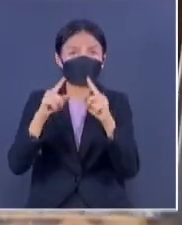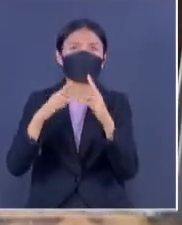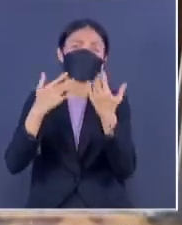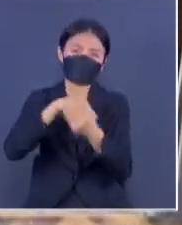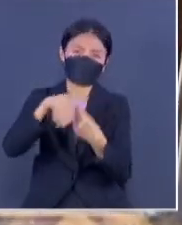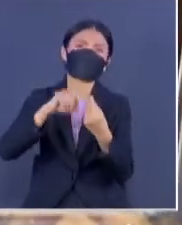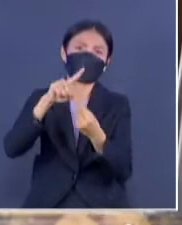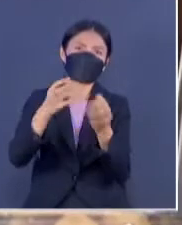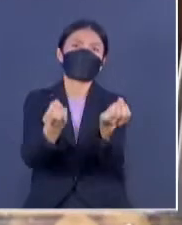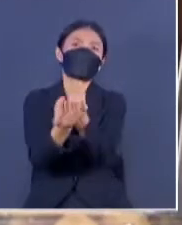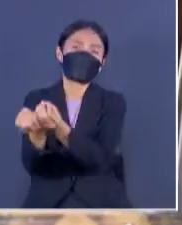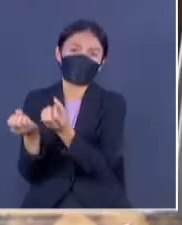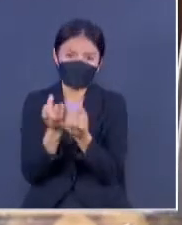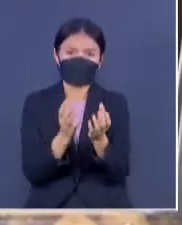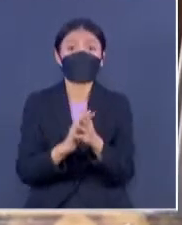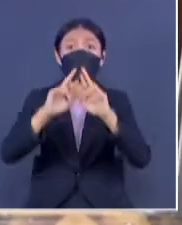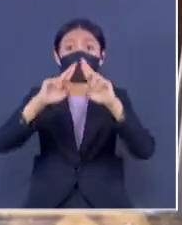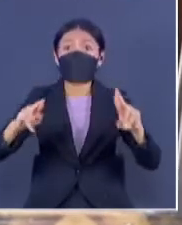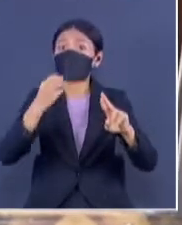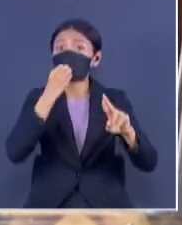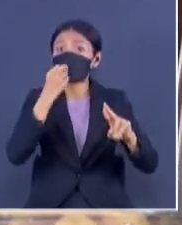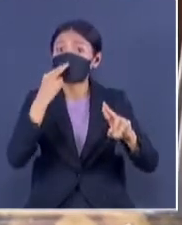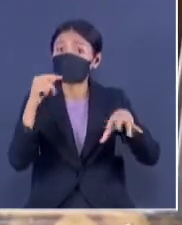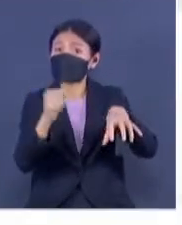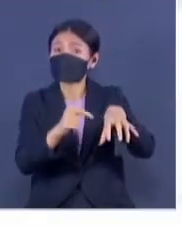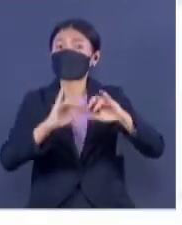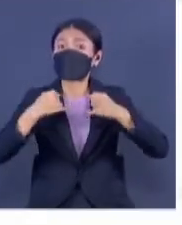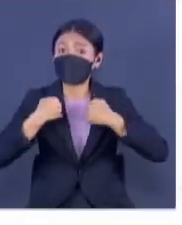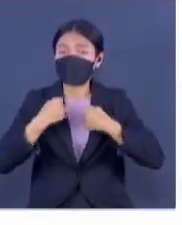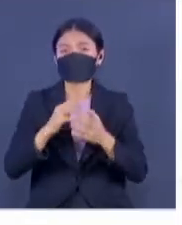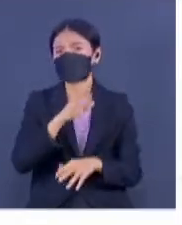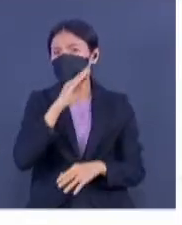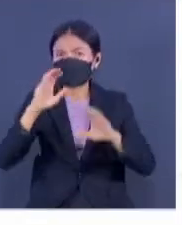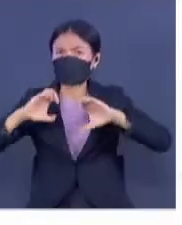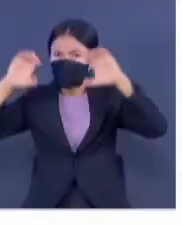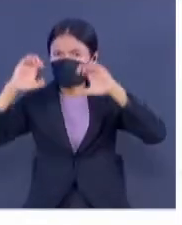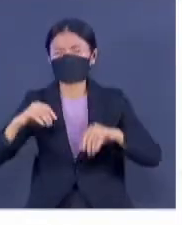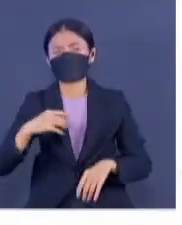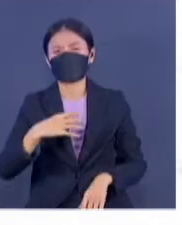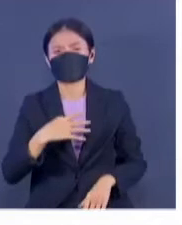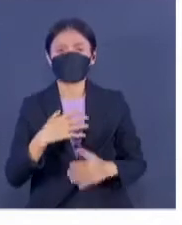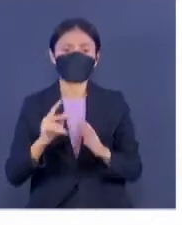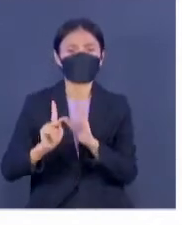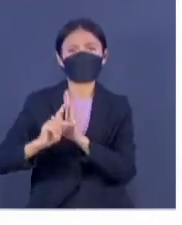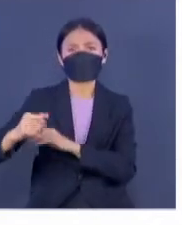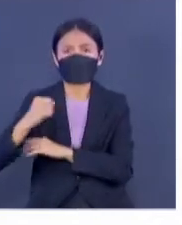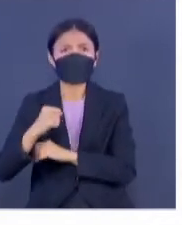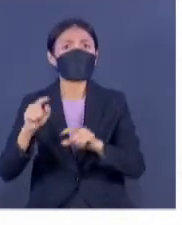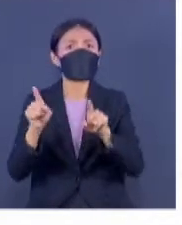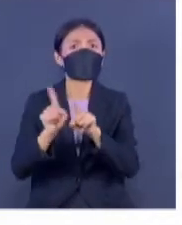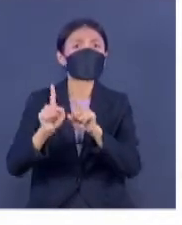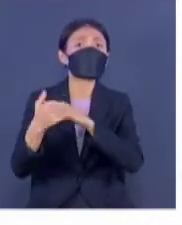กิจในวงกว้างค่ะอย่างเจ้าของร้านอาหารรายนี้นะคะเขาบอกว่าหากภาครัฐจะยกระดับการคุมการระบาดเหมือนกรณีอู่ฮั่น